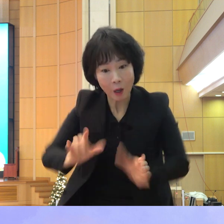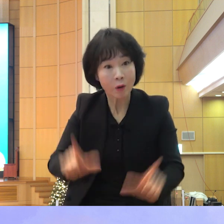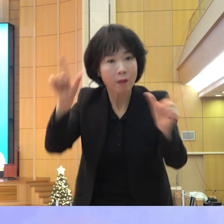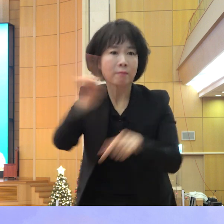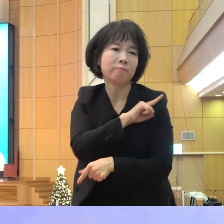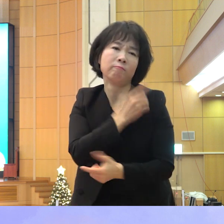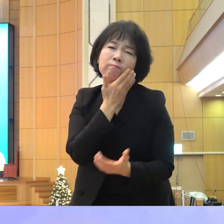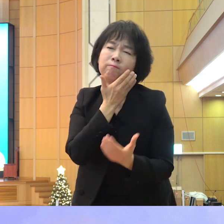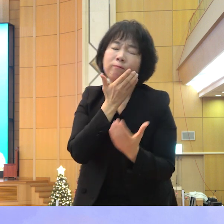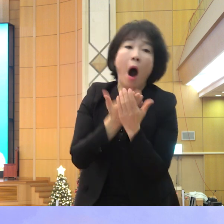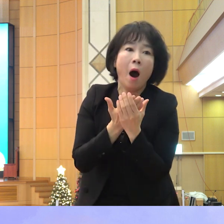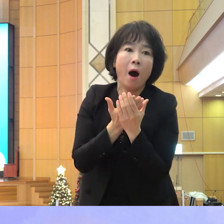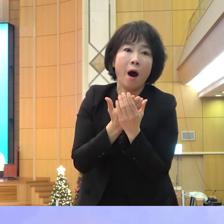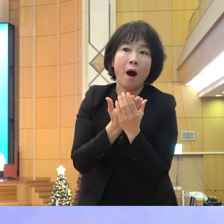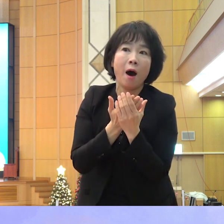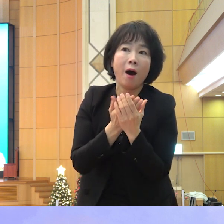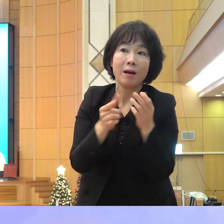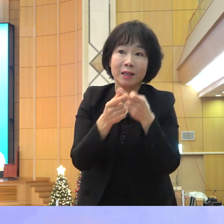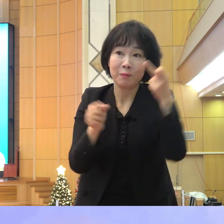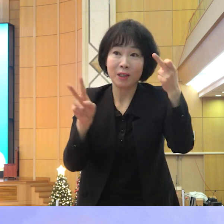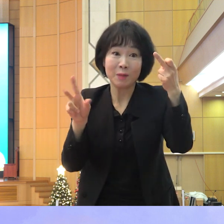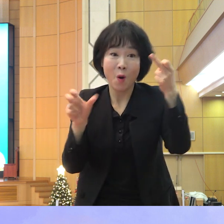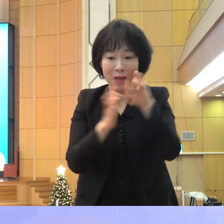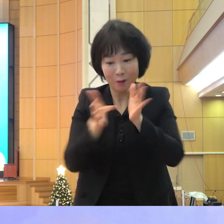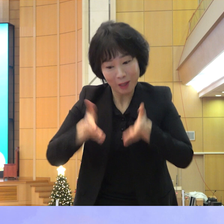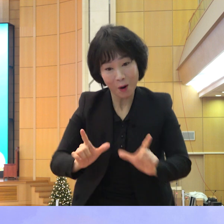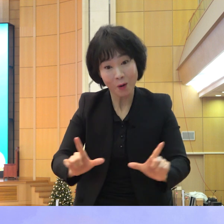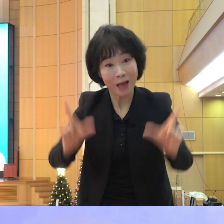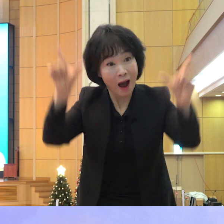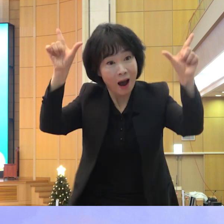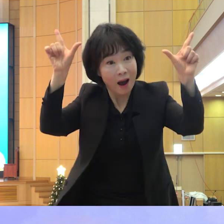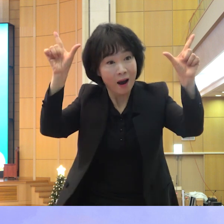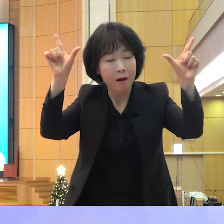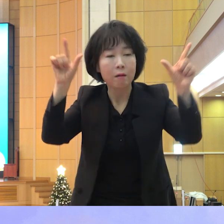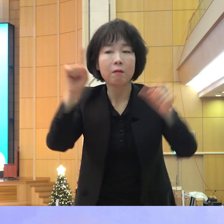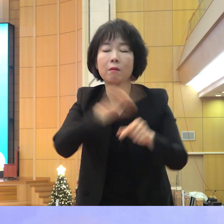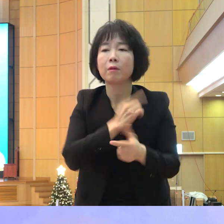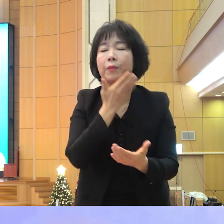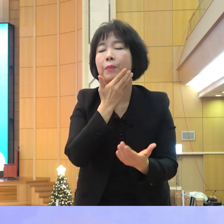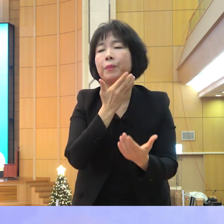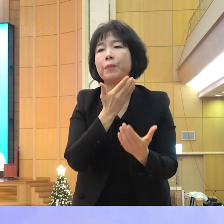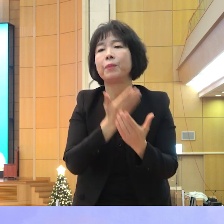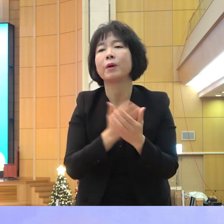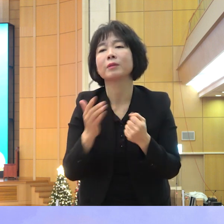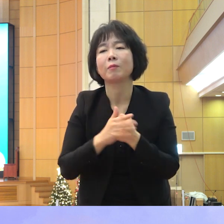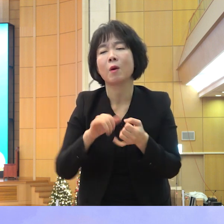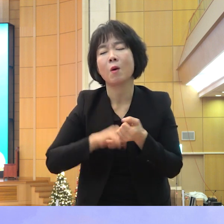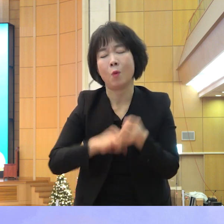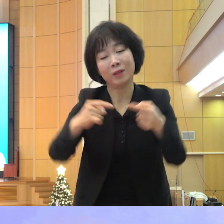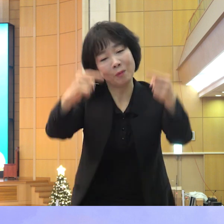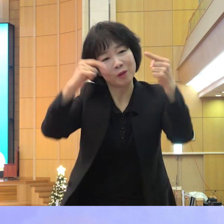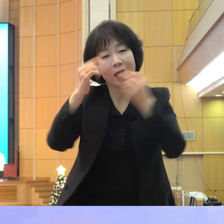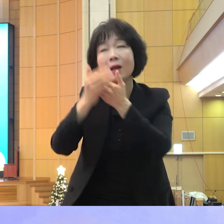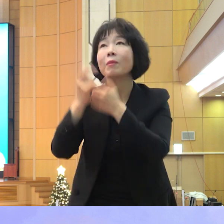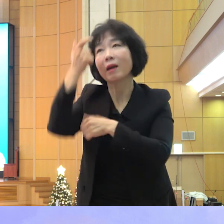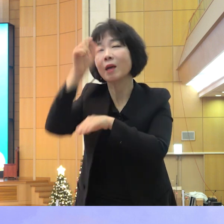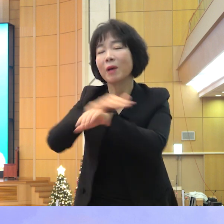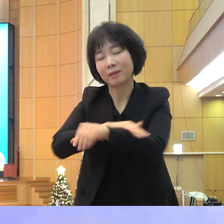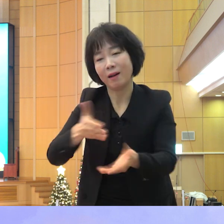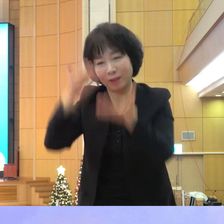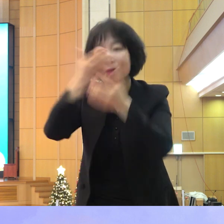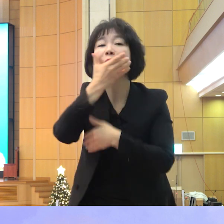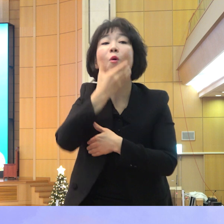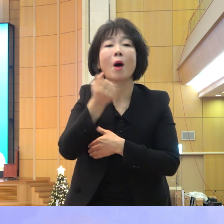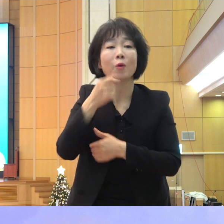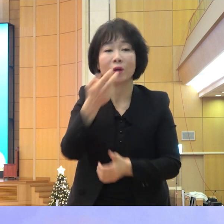성탄절 예배를 드림으로 수요 예배는 없습니다. 오늘 3부 예배